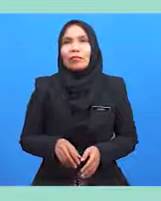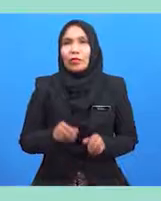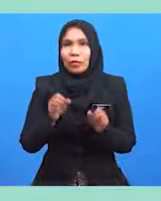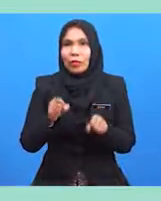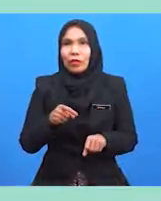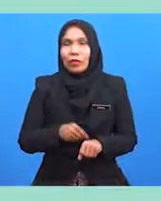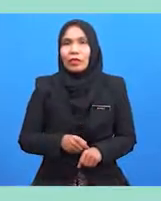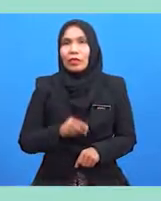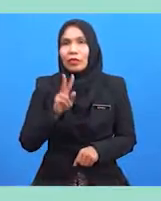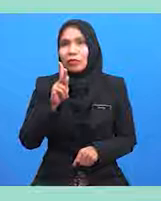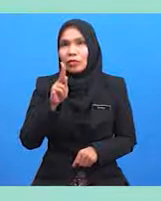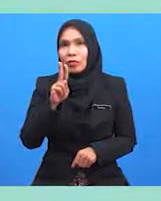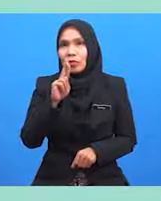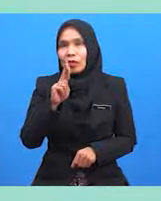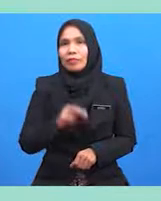melalui mata wang asing.